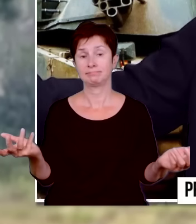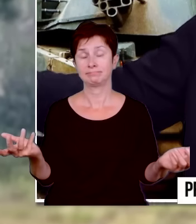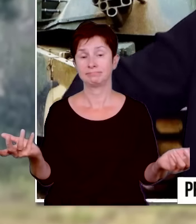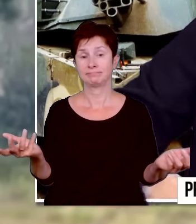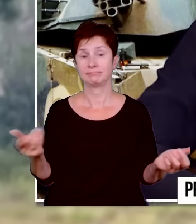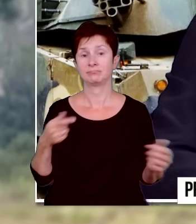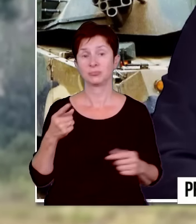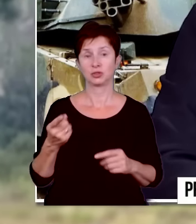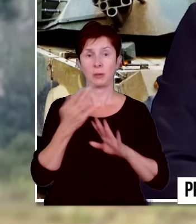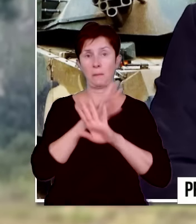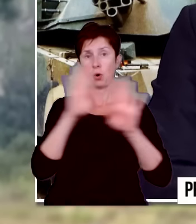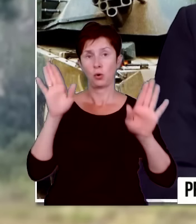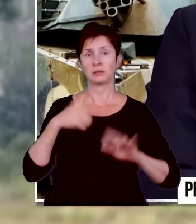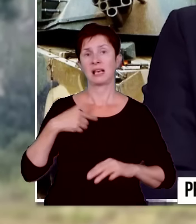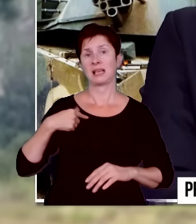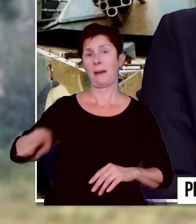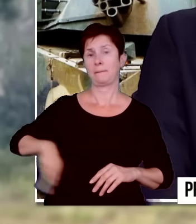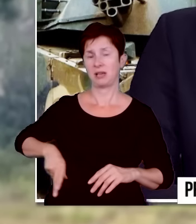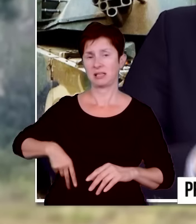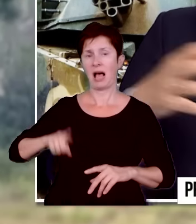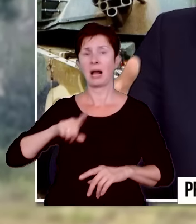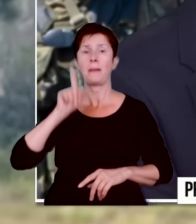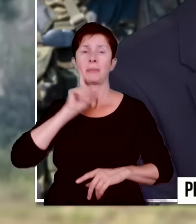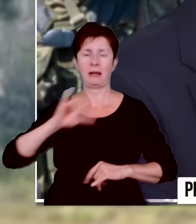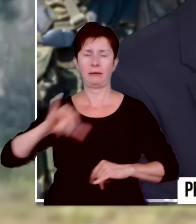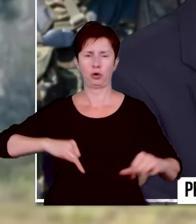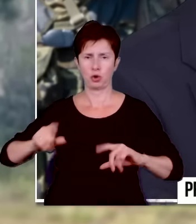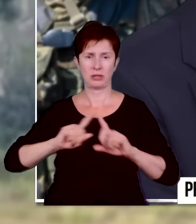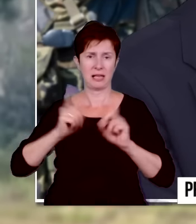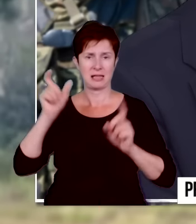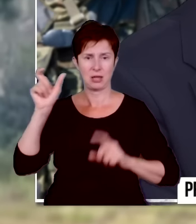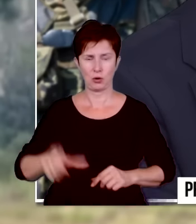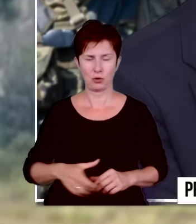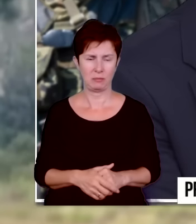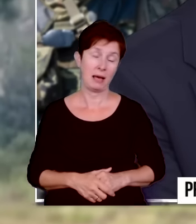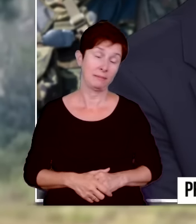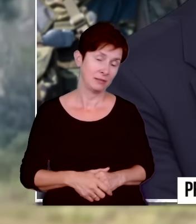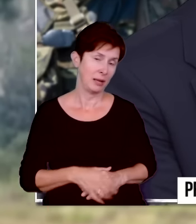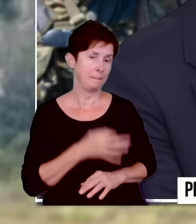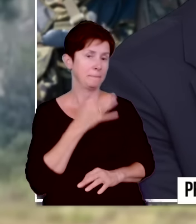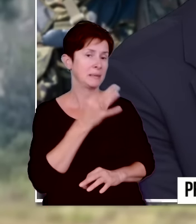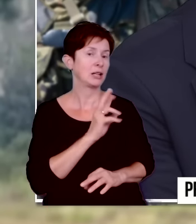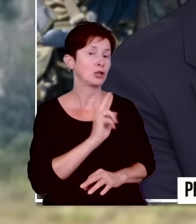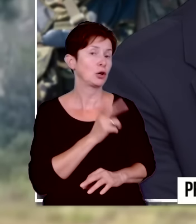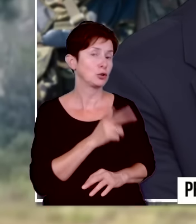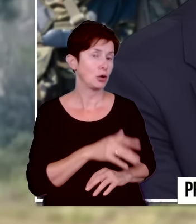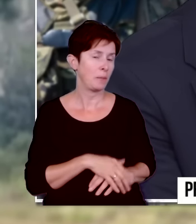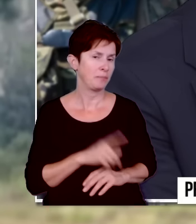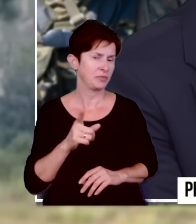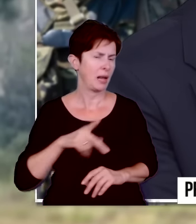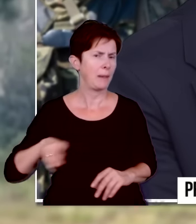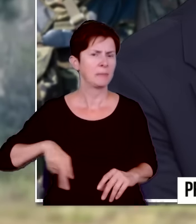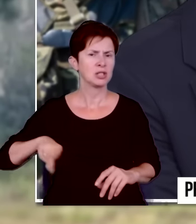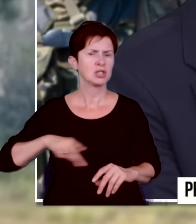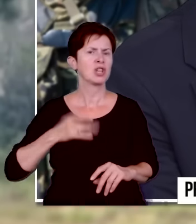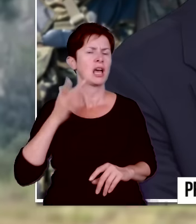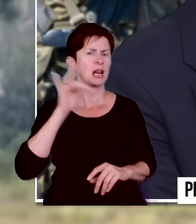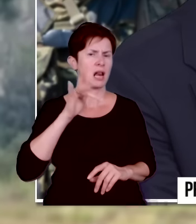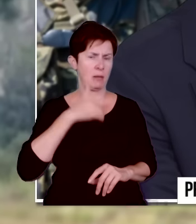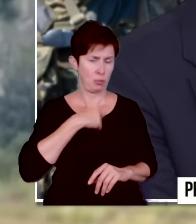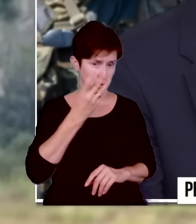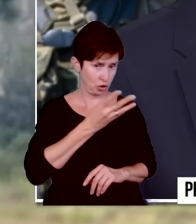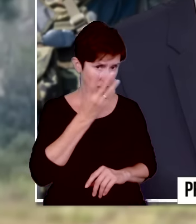OB Narodowej a rządzi zupełnie ktoś inny No pytanie kto ale pan wiceminister ile spędził w gmachu 4 lata lata